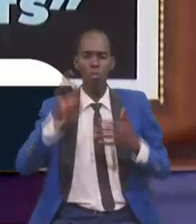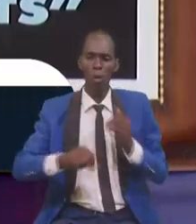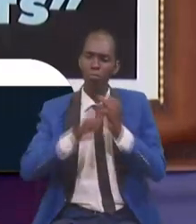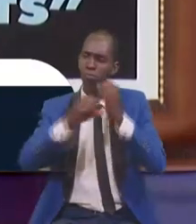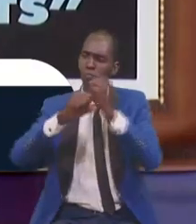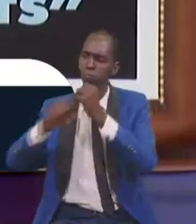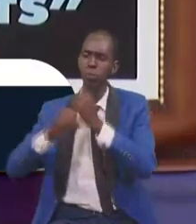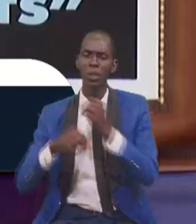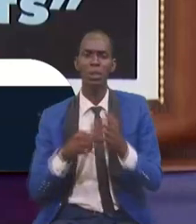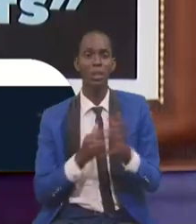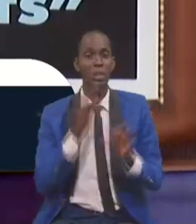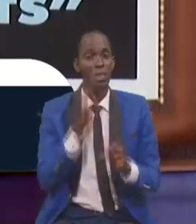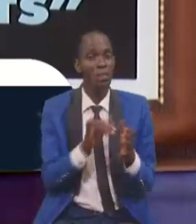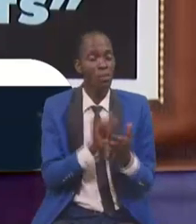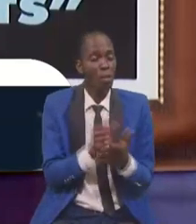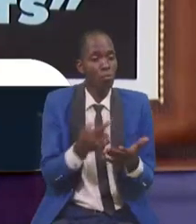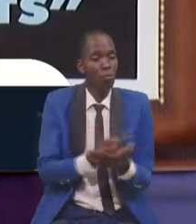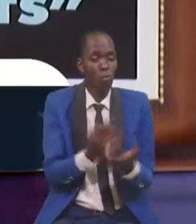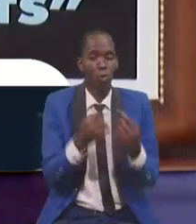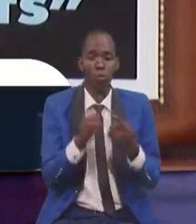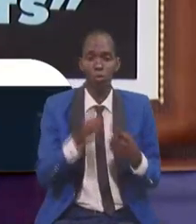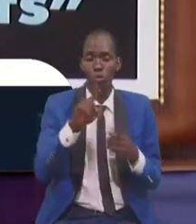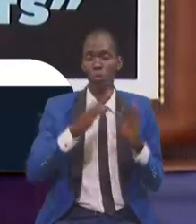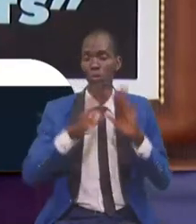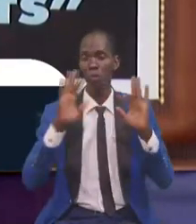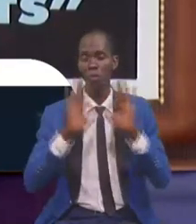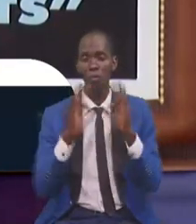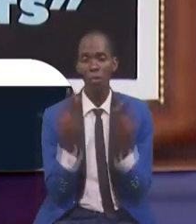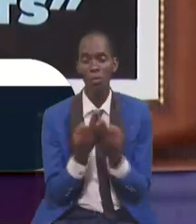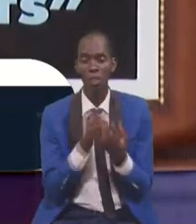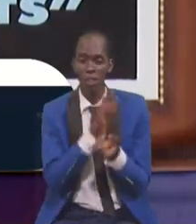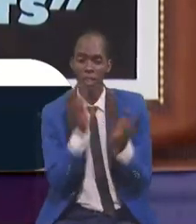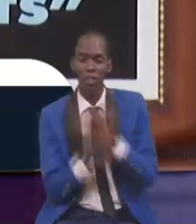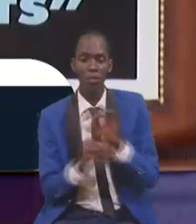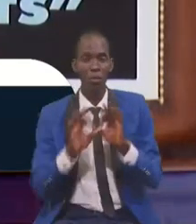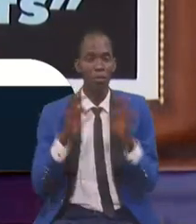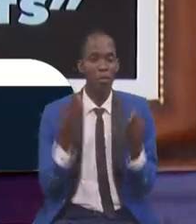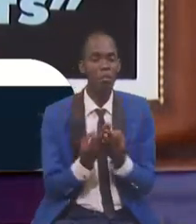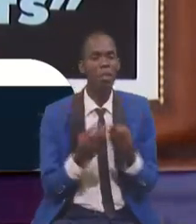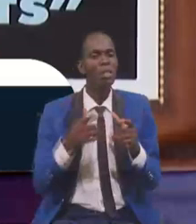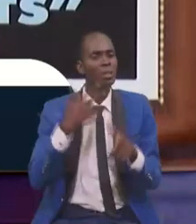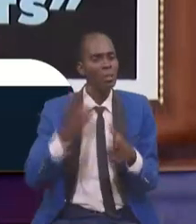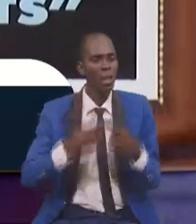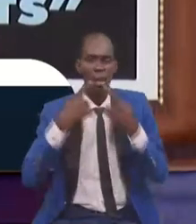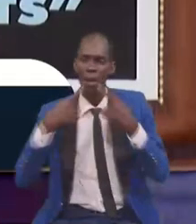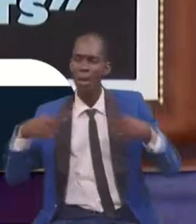Si l'Évangile est venu à votre famille et a changé, transformé votre famille,